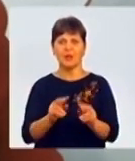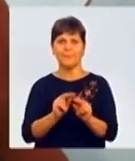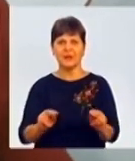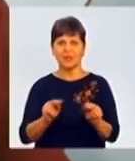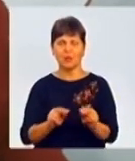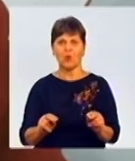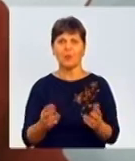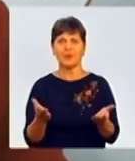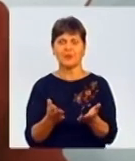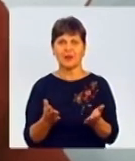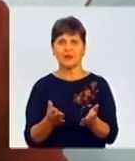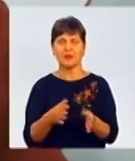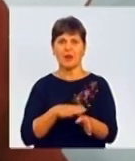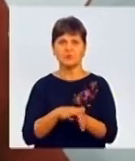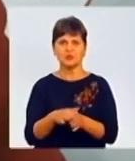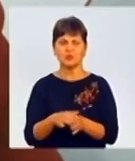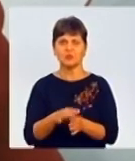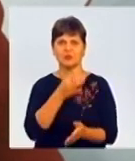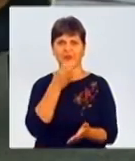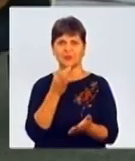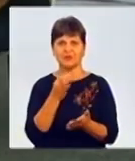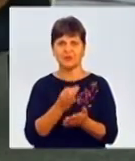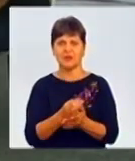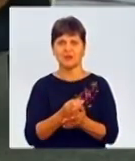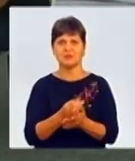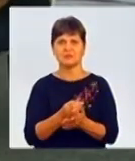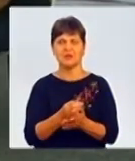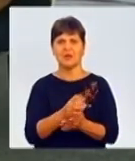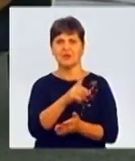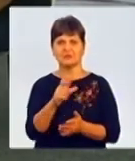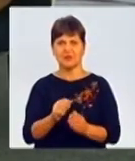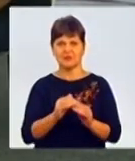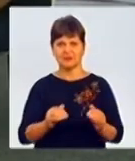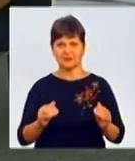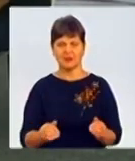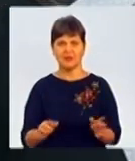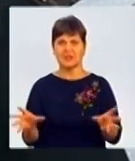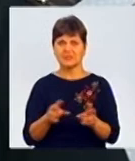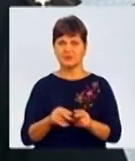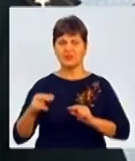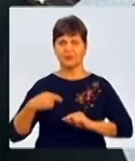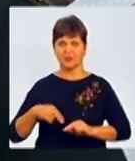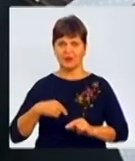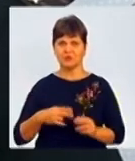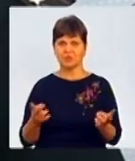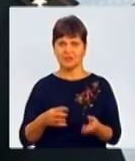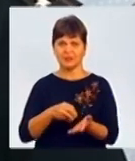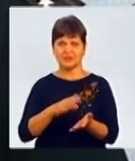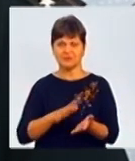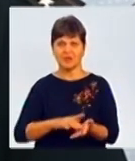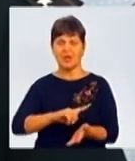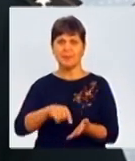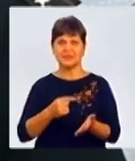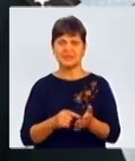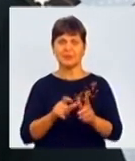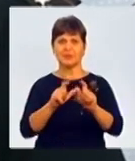які несуть за них абсолютно повну відповідальність? Ну, слід зазначити, що співпраця із і міським департаментом